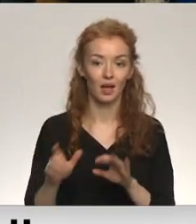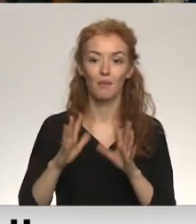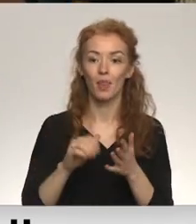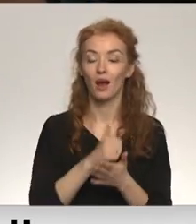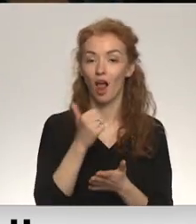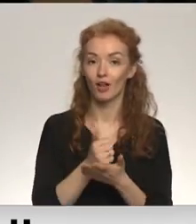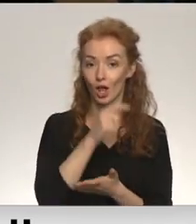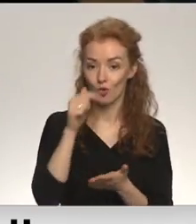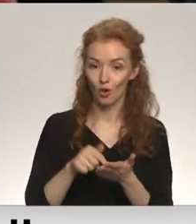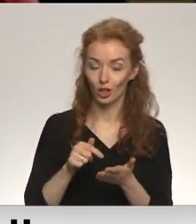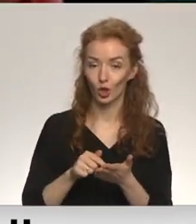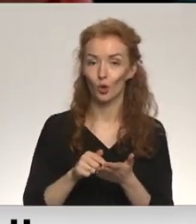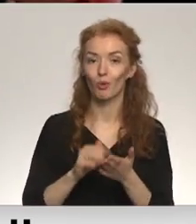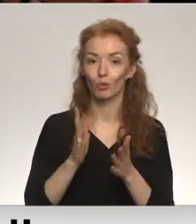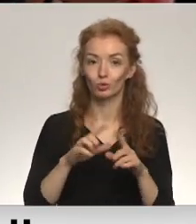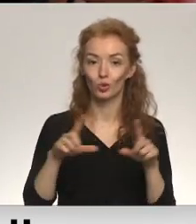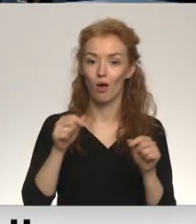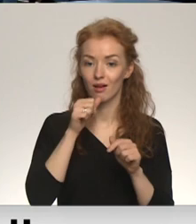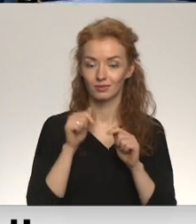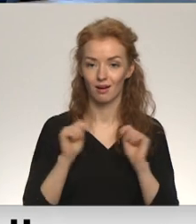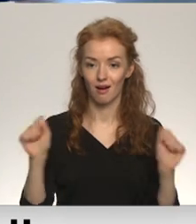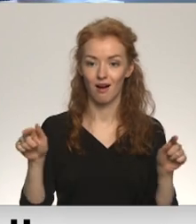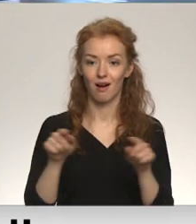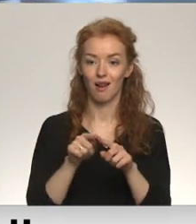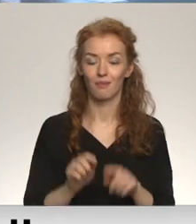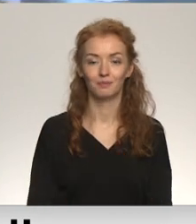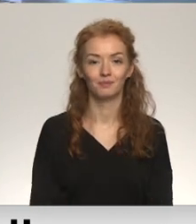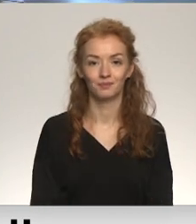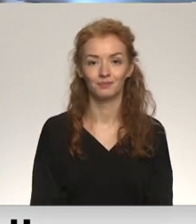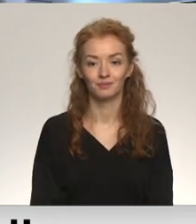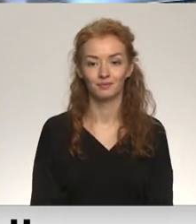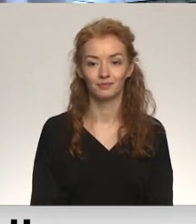galvenie notikumi ir izcināsies skolas zālē.